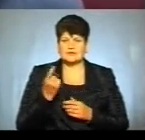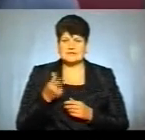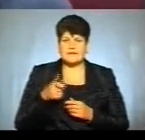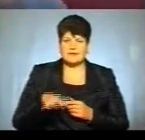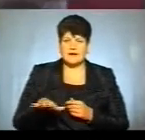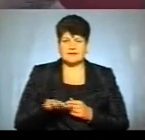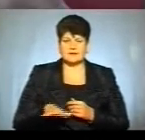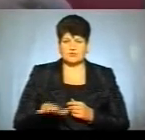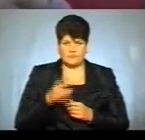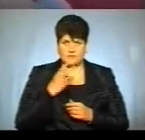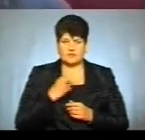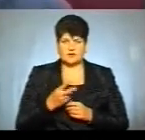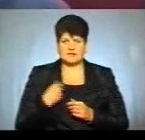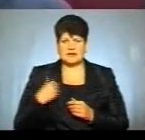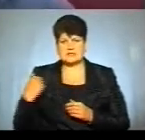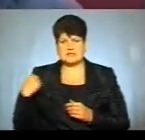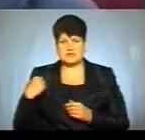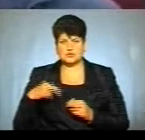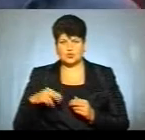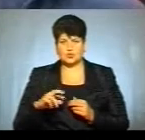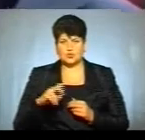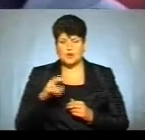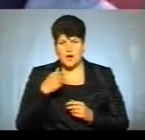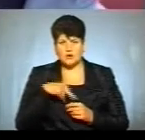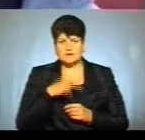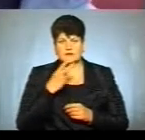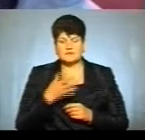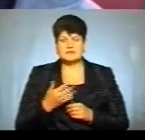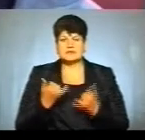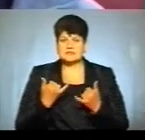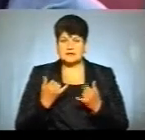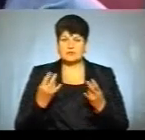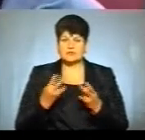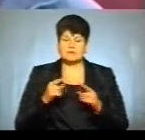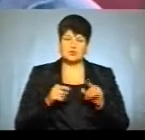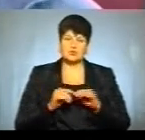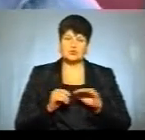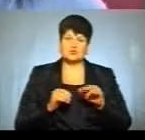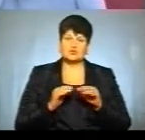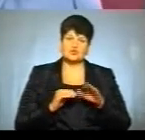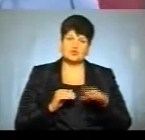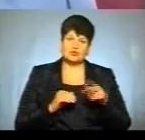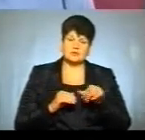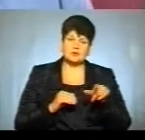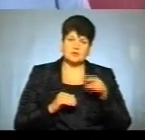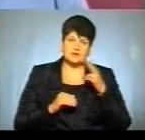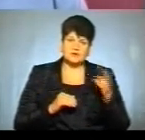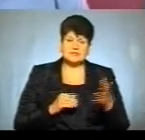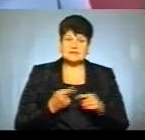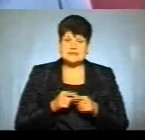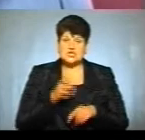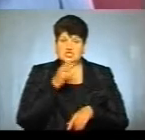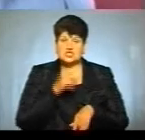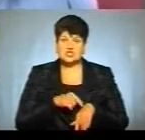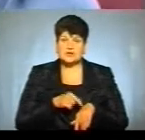території. От ви бачили, я знизу прийшов. Я ходив, дивився. Зараз потрібно на ту сторону ще прийти подивитися. Це час